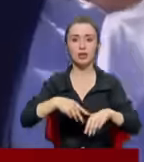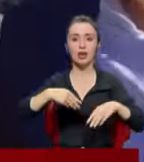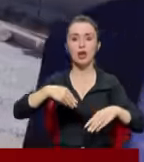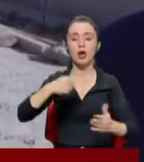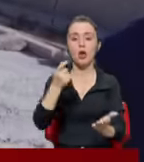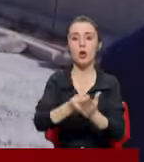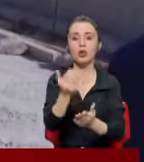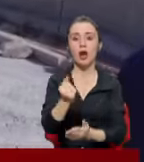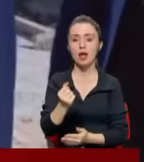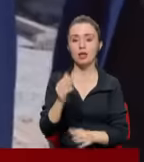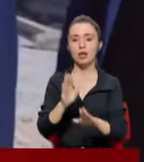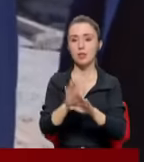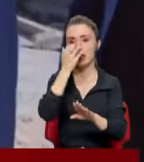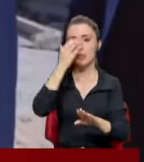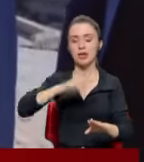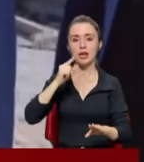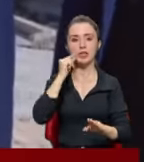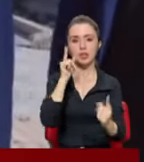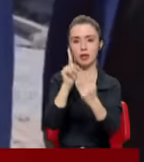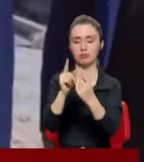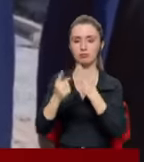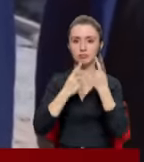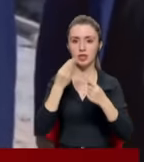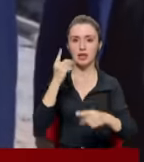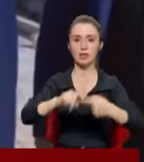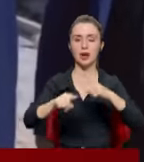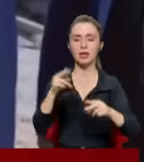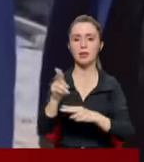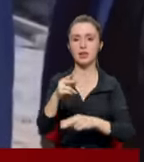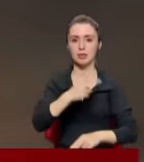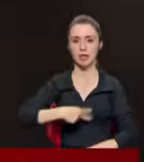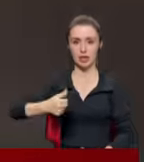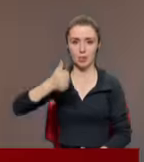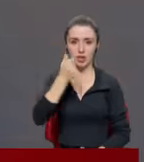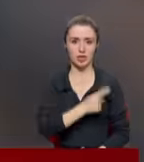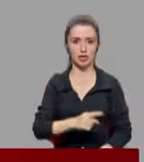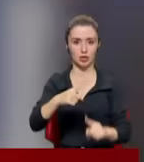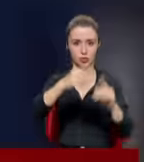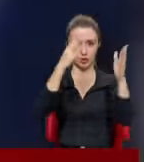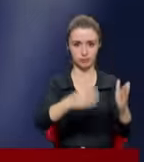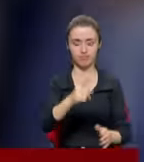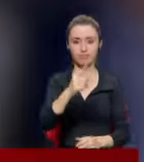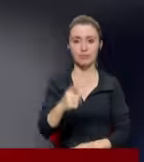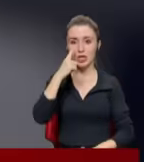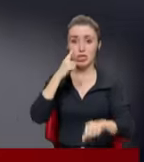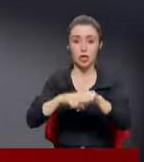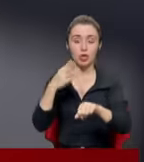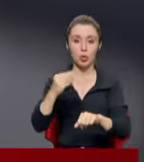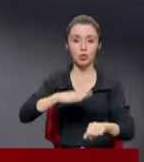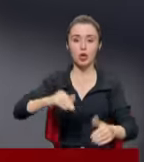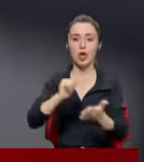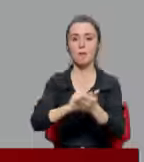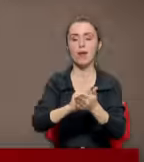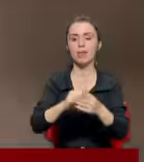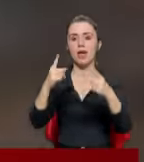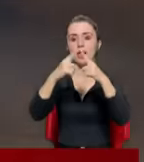kapısında bekleyen bekçi ile birebir görüştü İyi Parti Balıkesir Belediye Başkan Adayı Turhan Çömez Tanık olduğu durumu sosyal medya